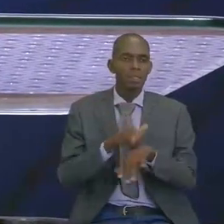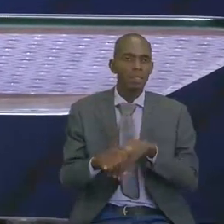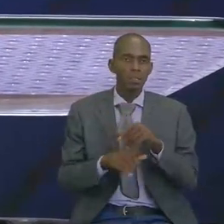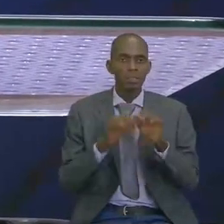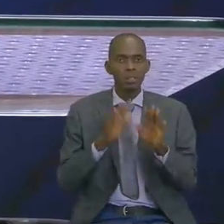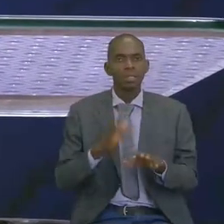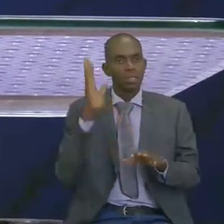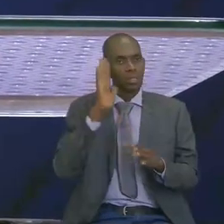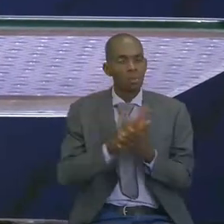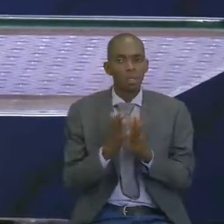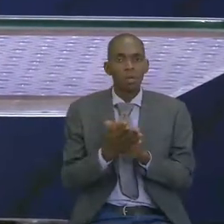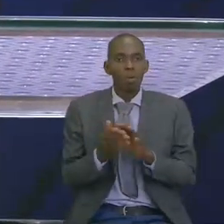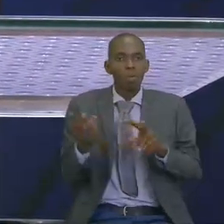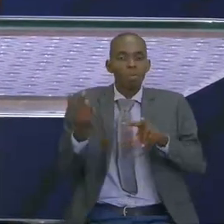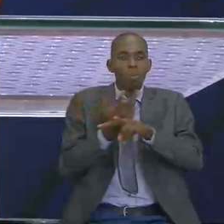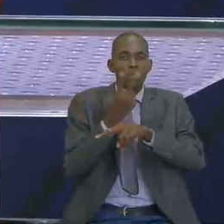comme on avance,